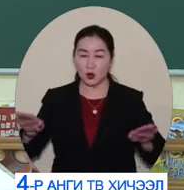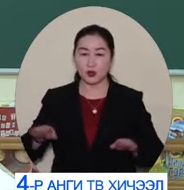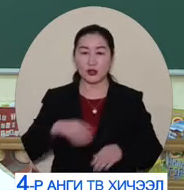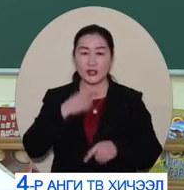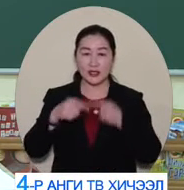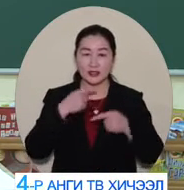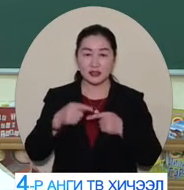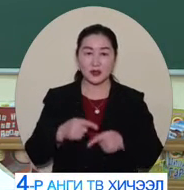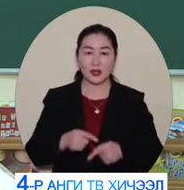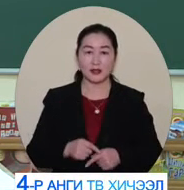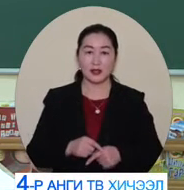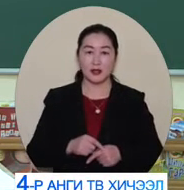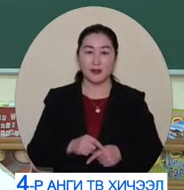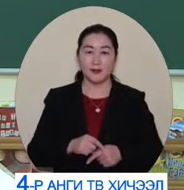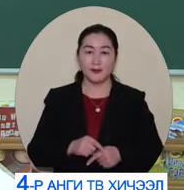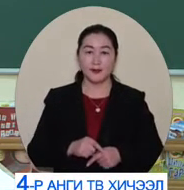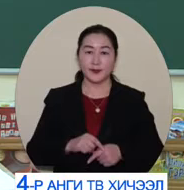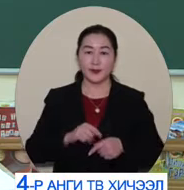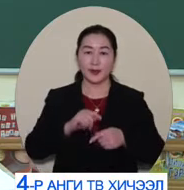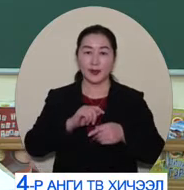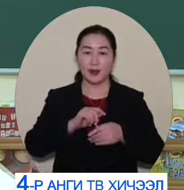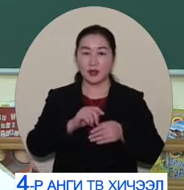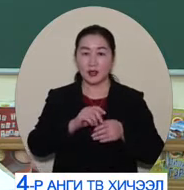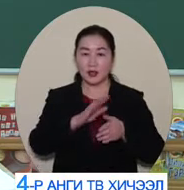Тэгээ хүүхдүүд ярилцж байгаад энэ хүснэгтэнд одоо